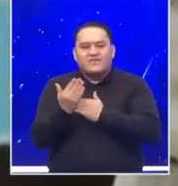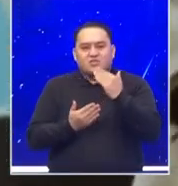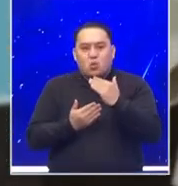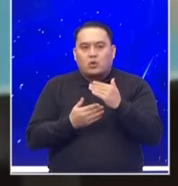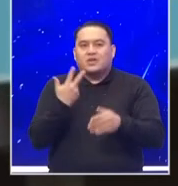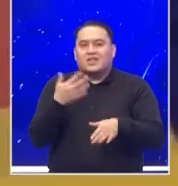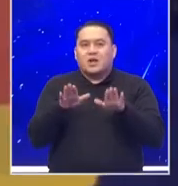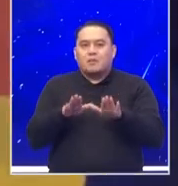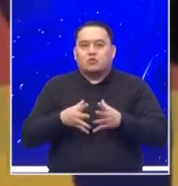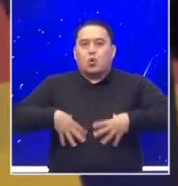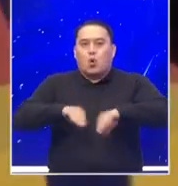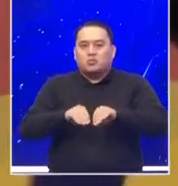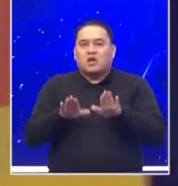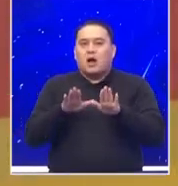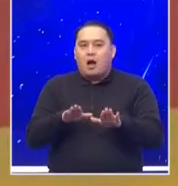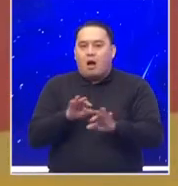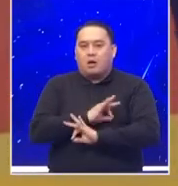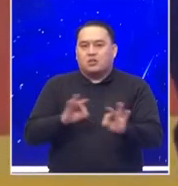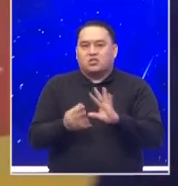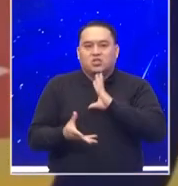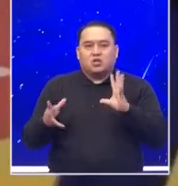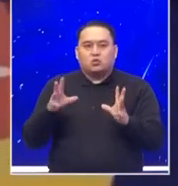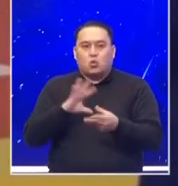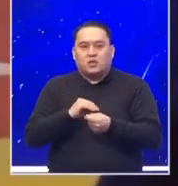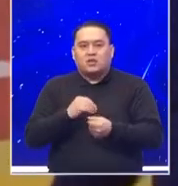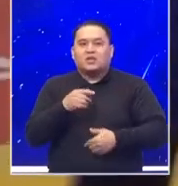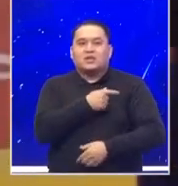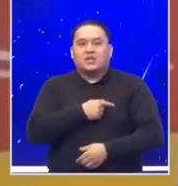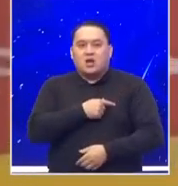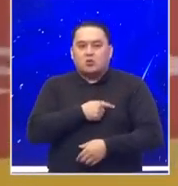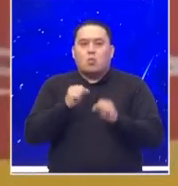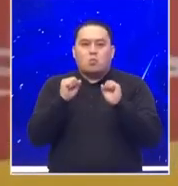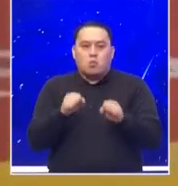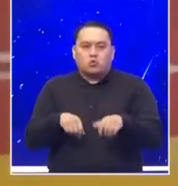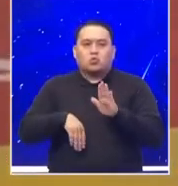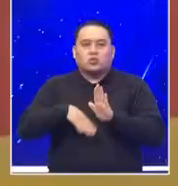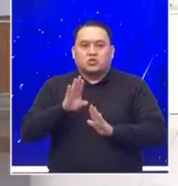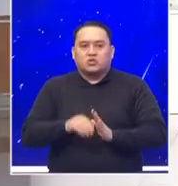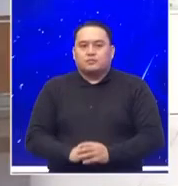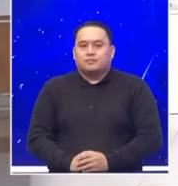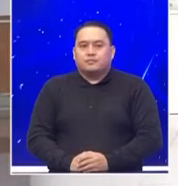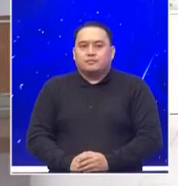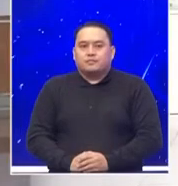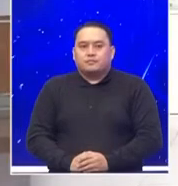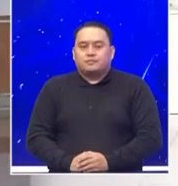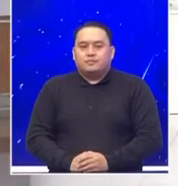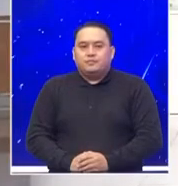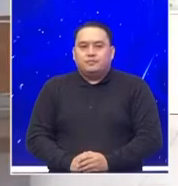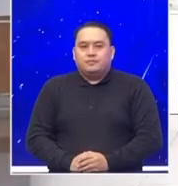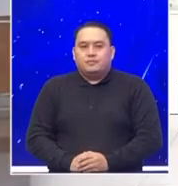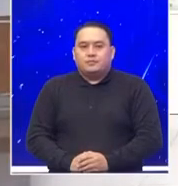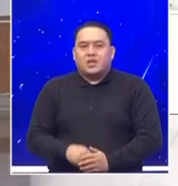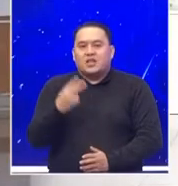третье место в общекомандном зачете отличный результат однако тренеры говорят что можно было и лучше на